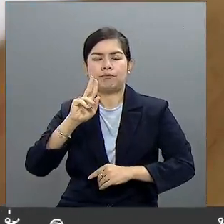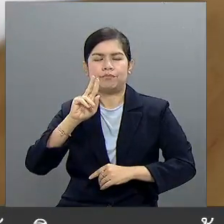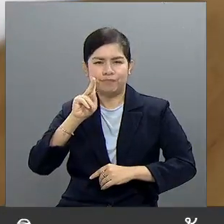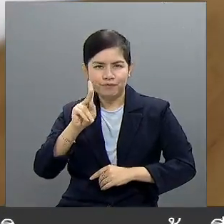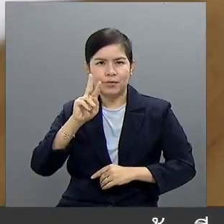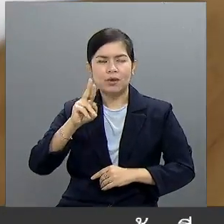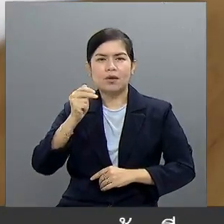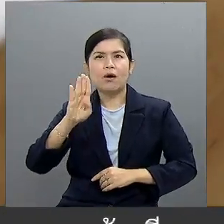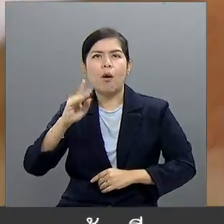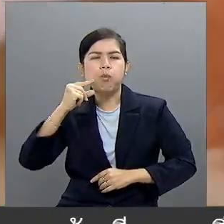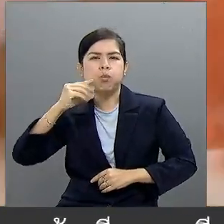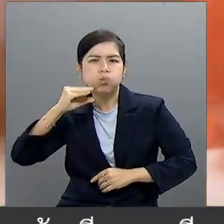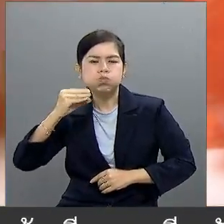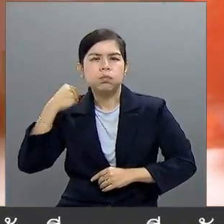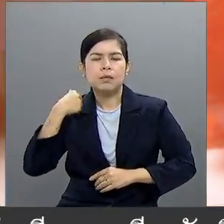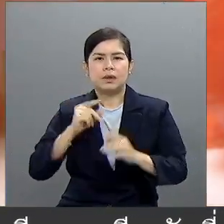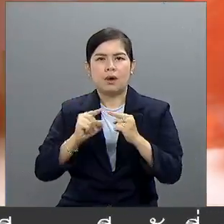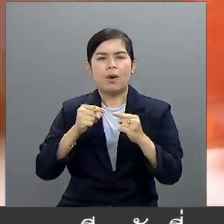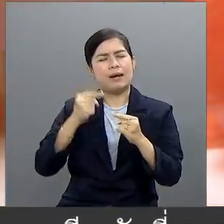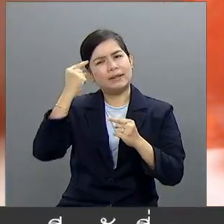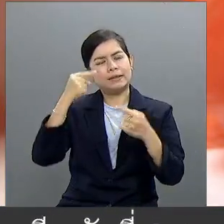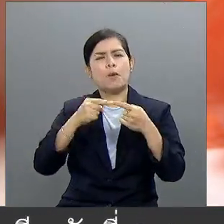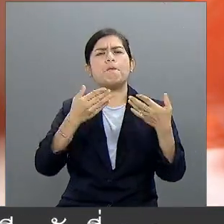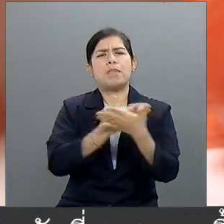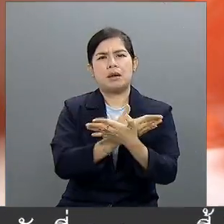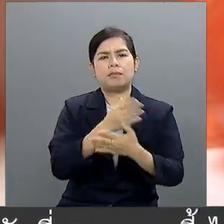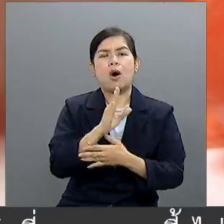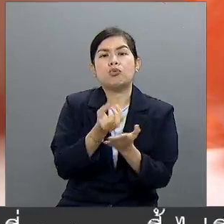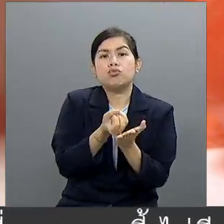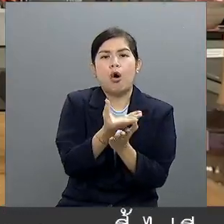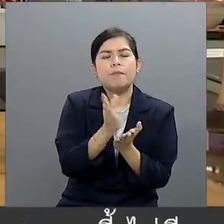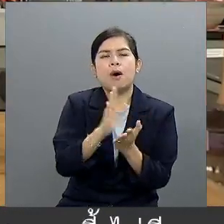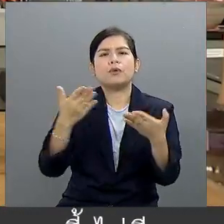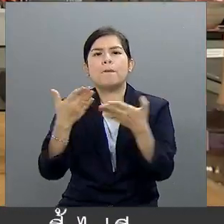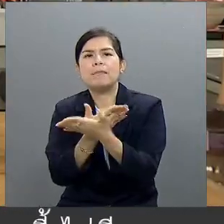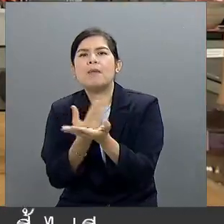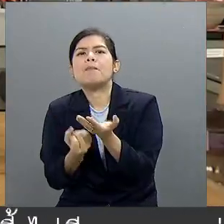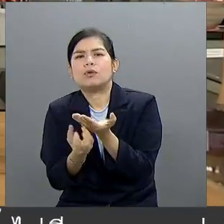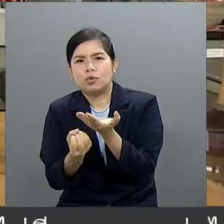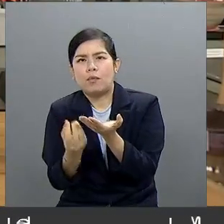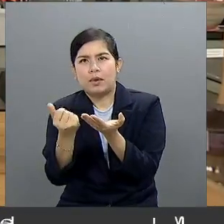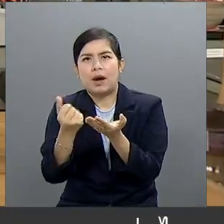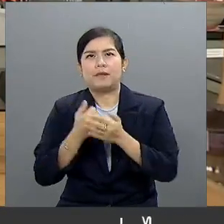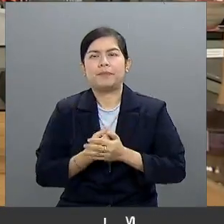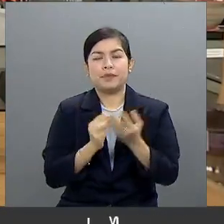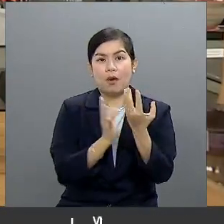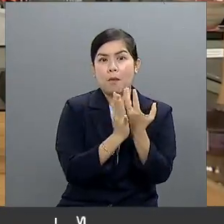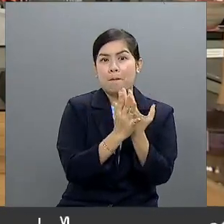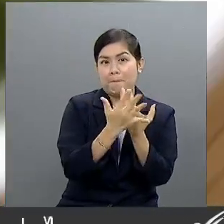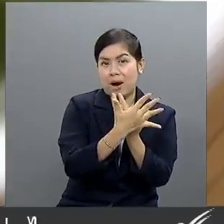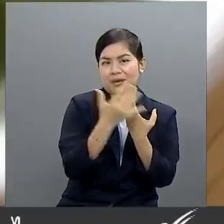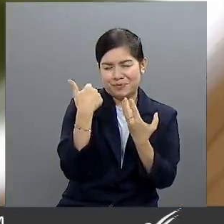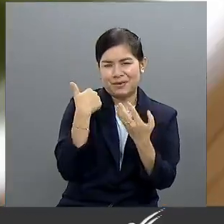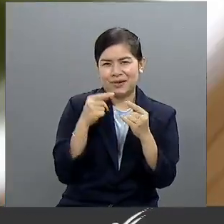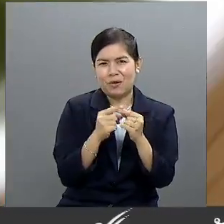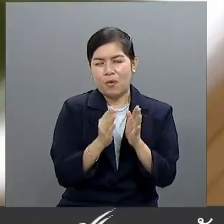ากให้จานที่เป็นจานสุขภาพเลยเปลี่ยนจากกุ้งกรอบเป็นกุ้งต้มก็อร่อยเหมือนกันค่ะผักอีกอย่างที่มักจะมาคู่กับเต้าคั่วก็คือแตงกว